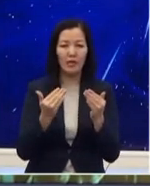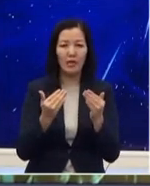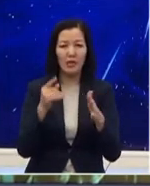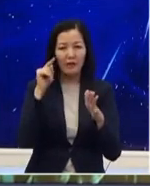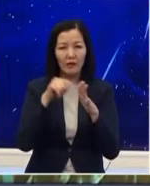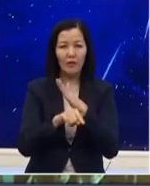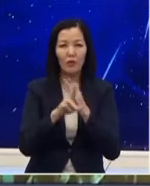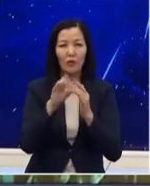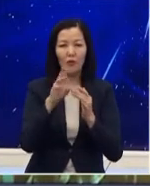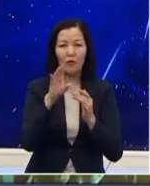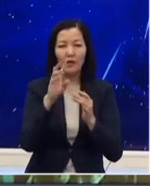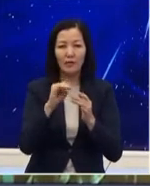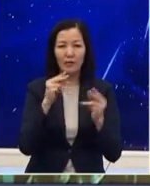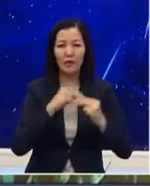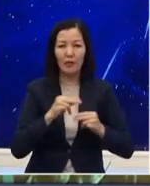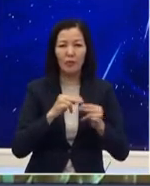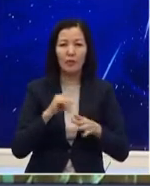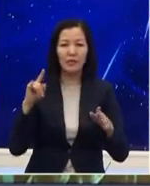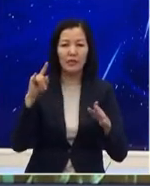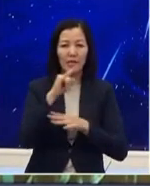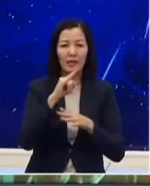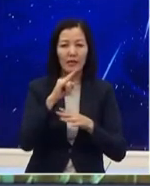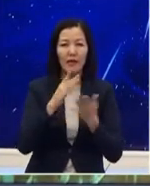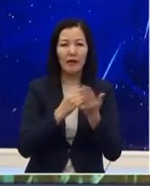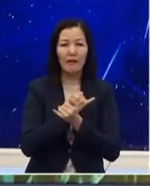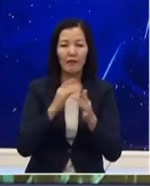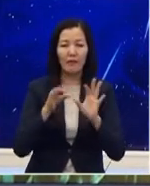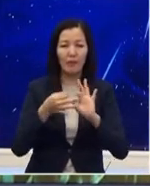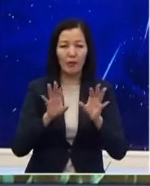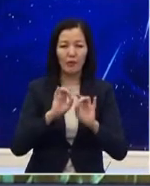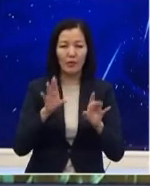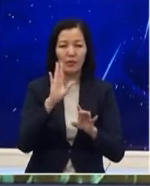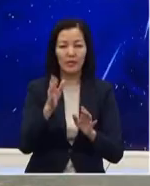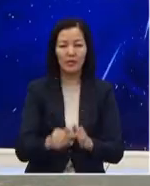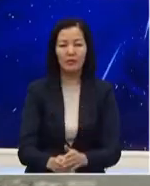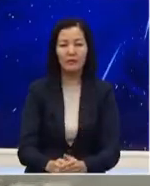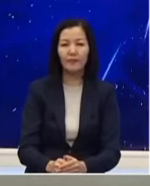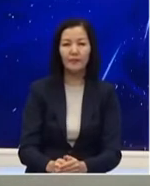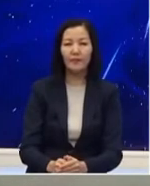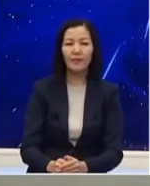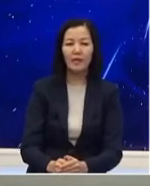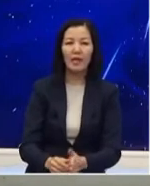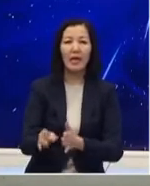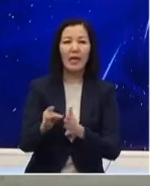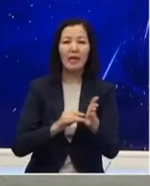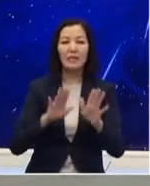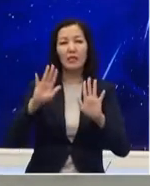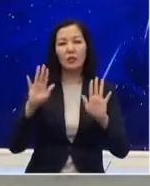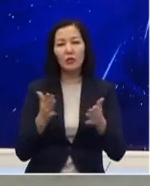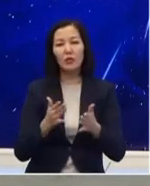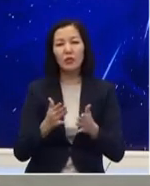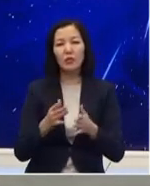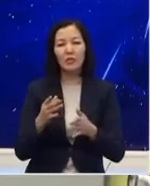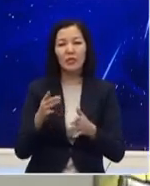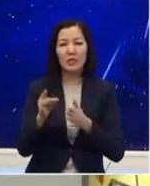и кувезами. О работе санавиации подробнее расскажет наш корреспондент. В экстренных случаях люди обращаются в